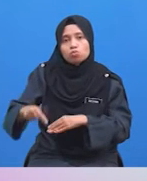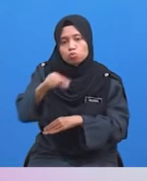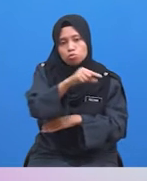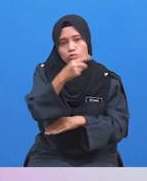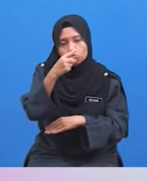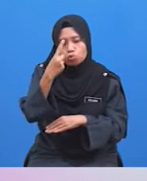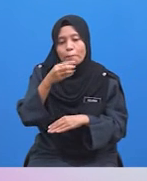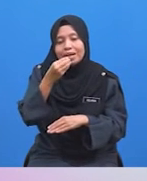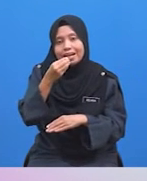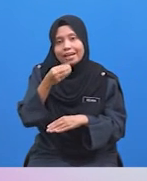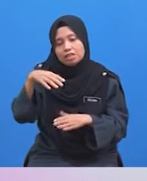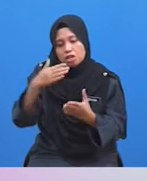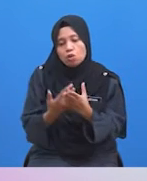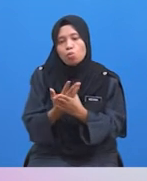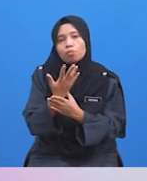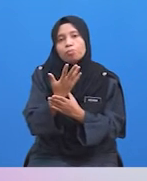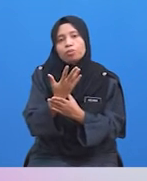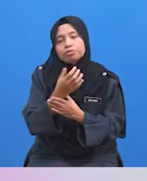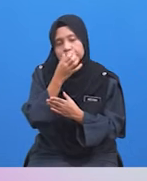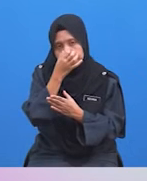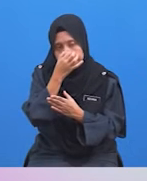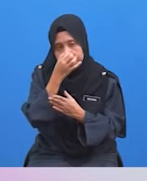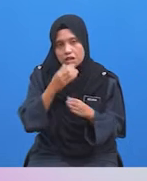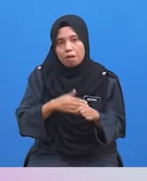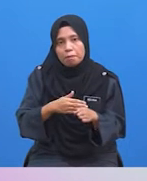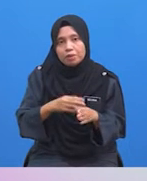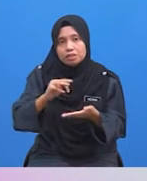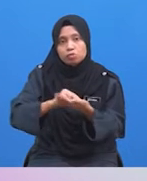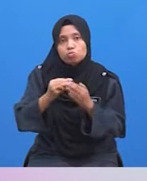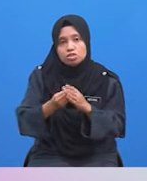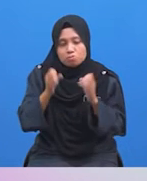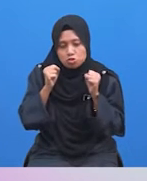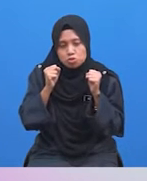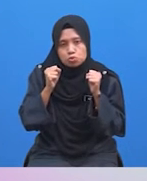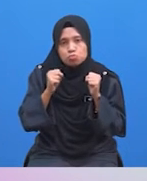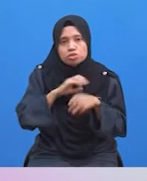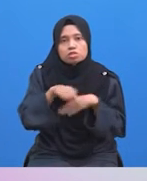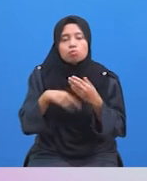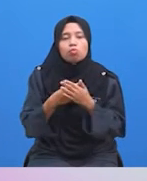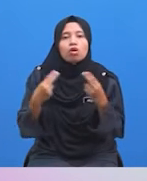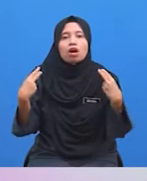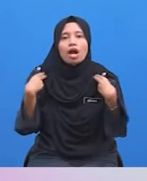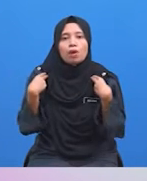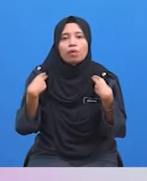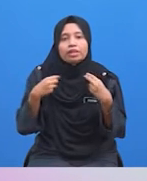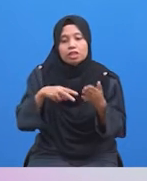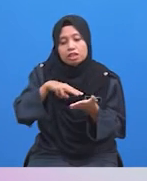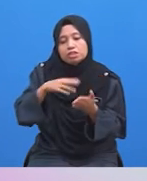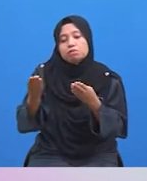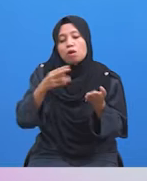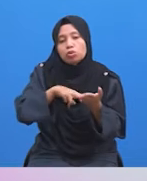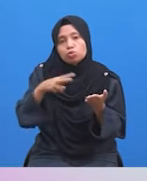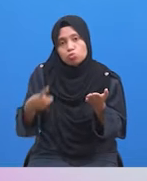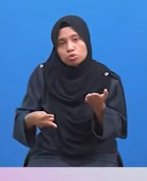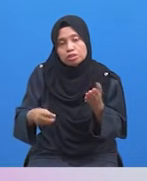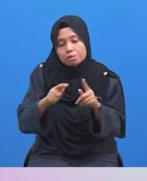rumput di kawasan Lembah tumbuh smule pada musim dingin Haiwan ternakan dibawa turun ke lembah yang